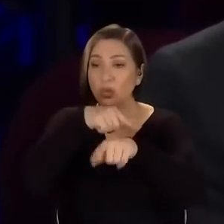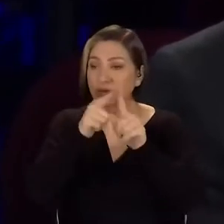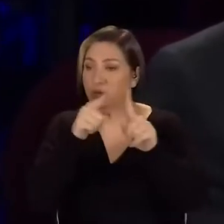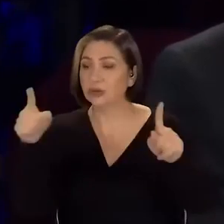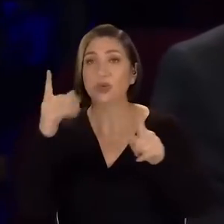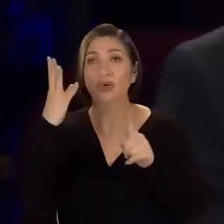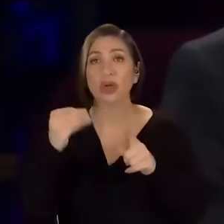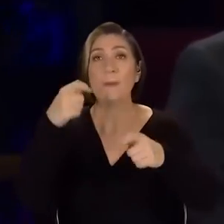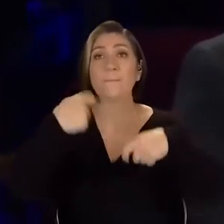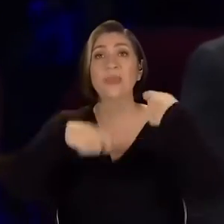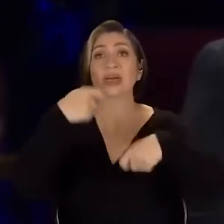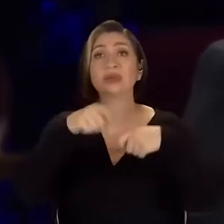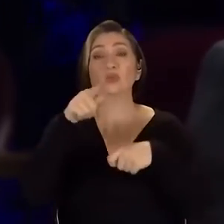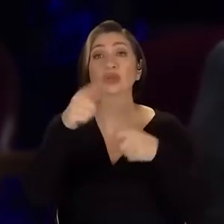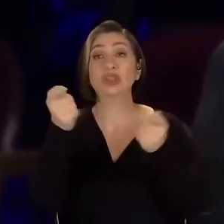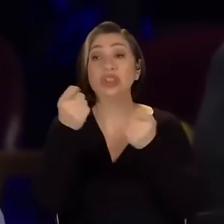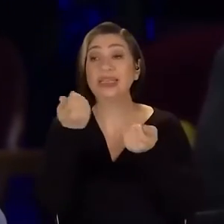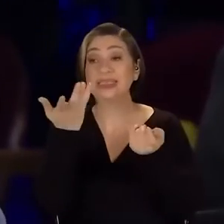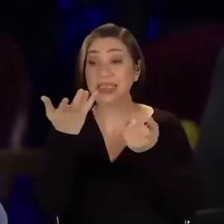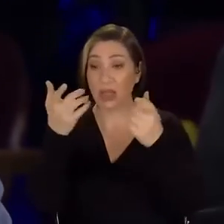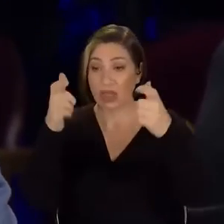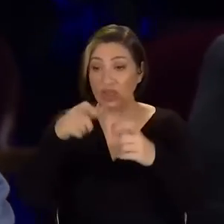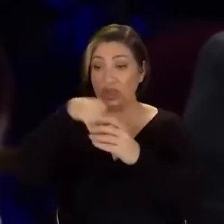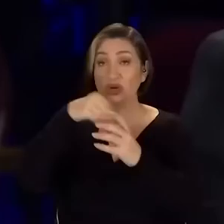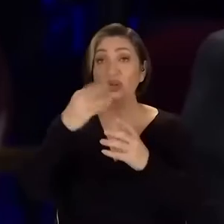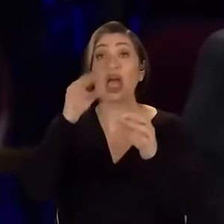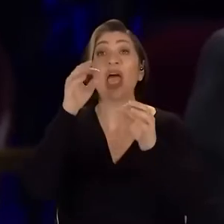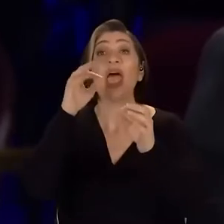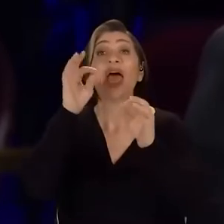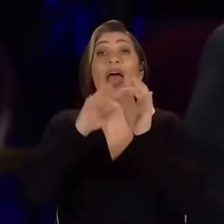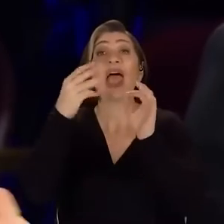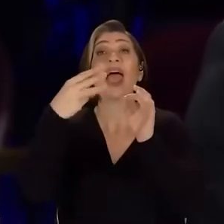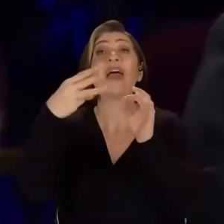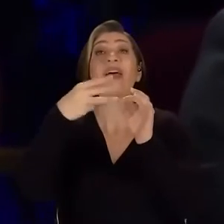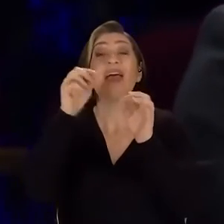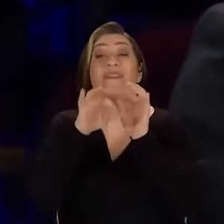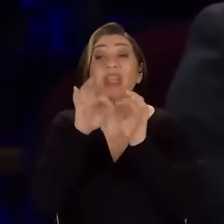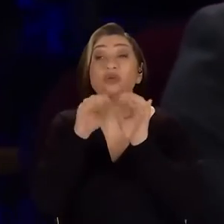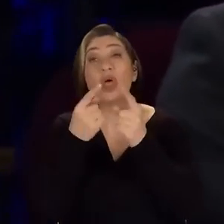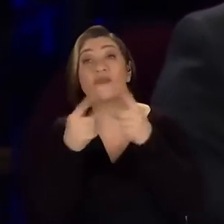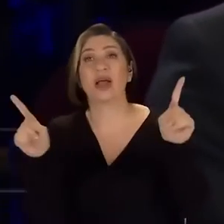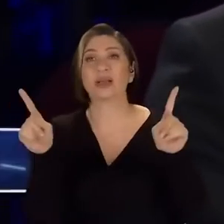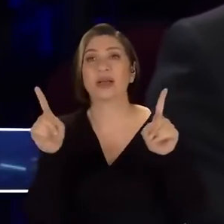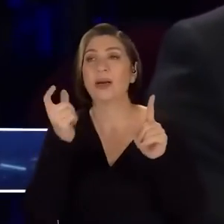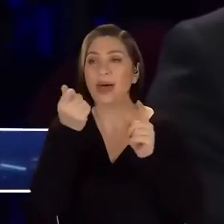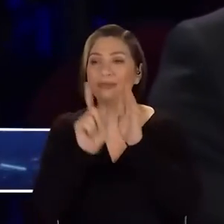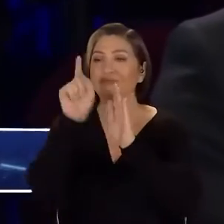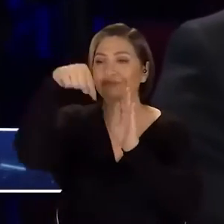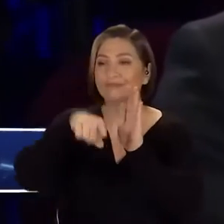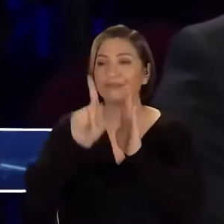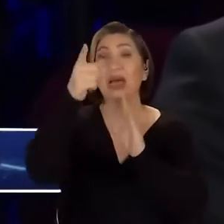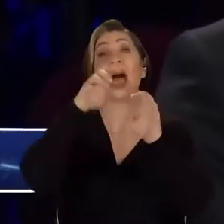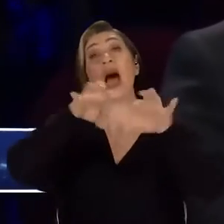yerleştireceksiniz? Bankacılık bunun içinde nasıl bir yer tutacak? Bakın enflasyon ayrı bir konu. Paranızın değerini koruması vesaire bunlar ayrı bir